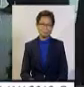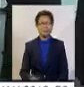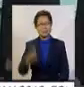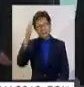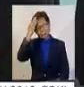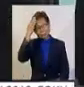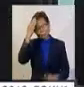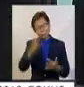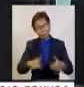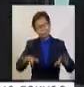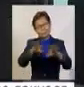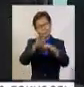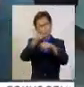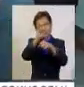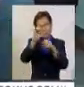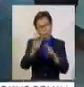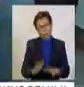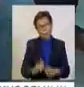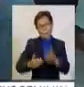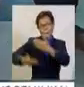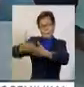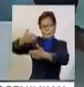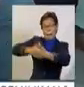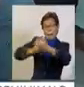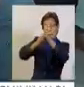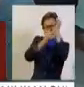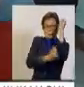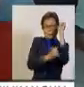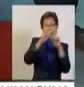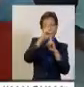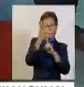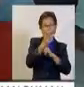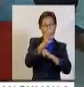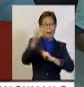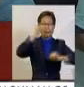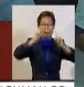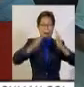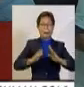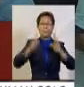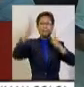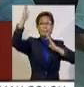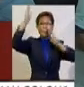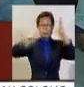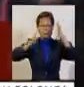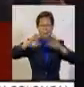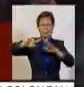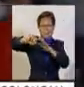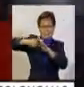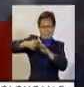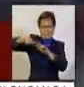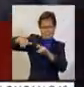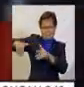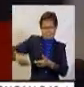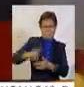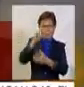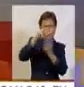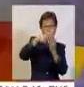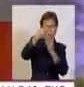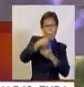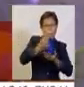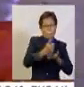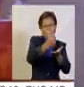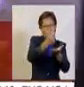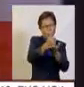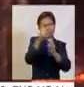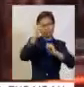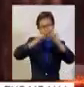Menyedari kepentingan petugas belakang tabir, Yayasan Kebajikan Artis Tanah Air YCard akan memperkenalkan satu program bagi membantu